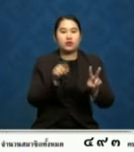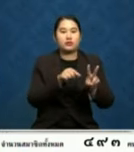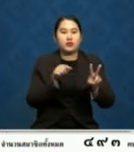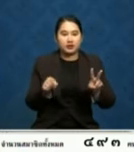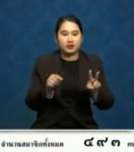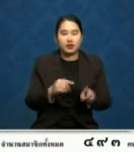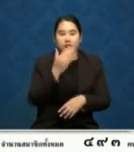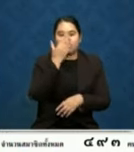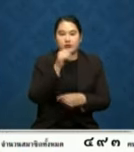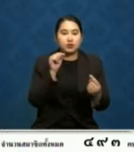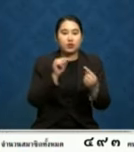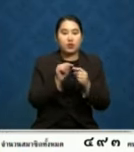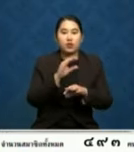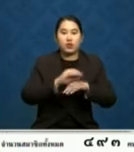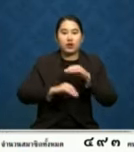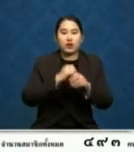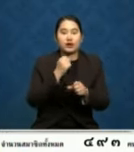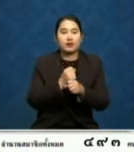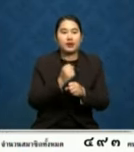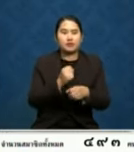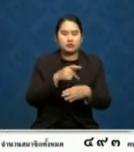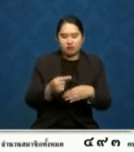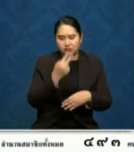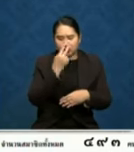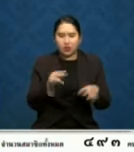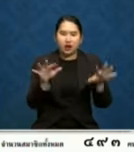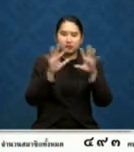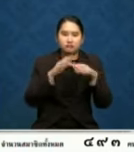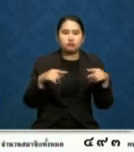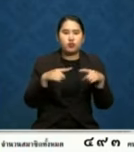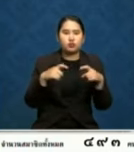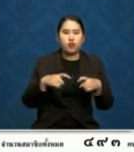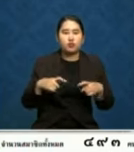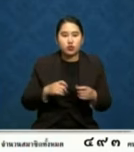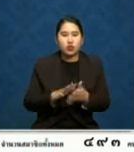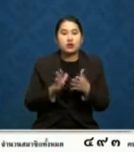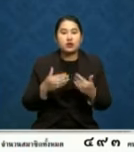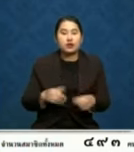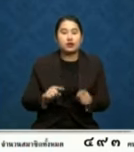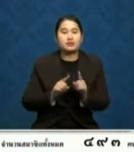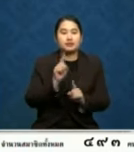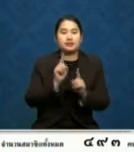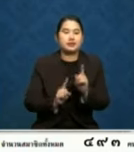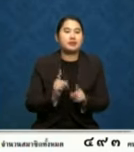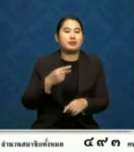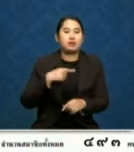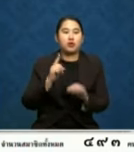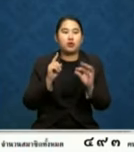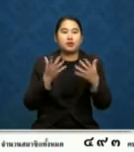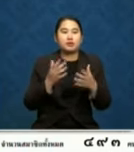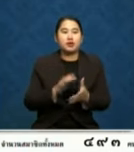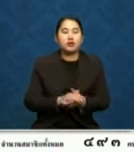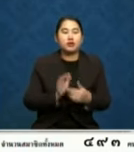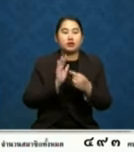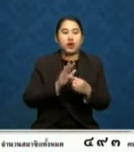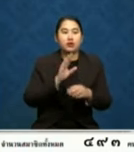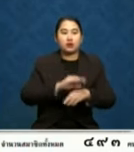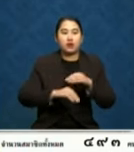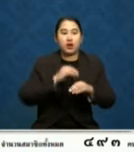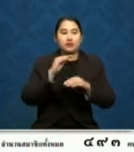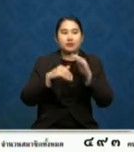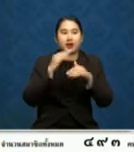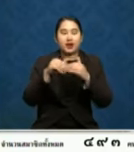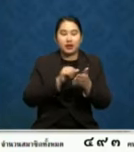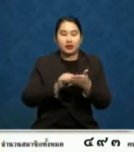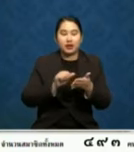ค่ะโดยเฉพาะโครงการที่ทำแพลตฟอร์มซ้ำๆซ้อนๆแล้ววัดผลประสิทธิภาพไม่ค่อยได้แบบเนี้ยนะคะอย่างเช่นโครงการพัฒนา